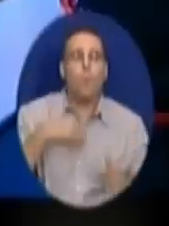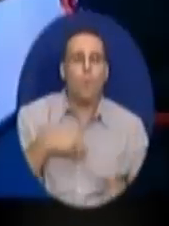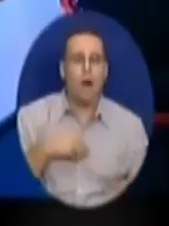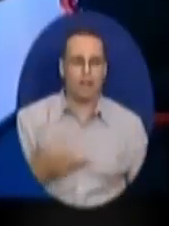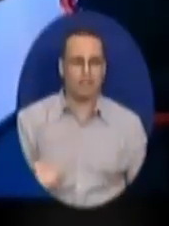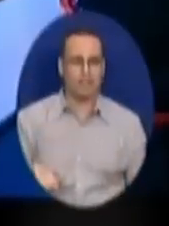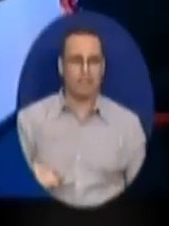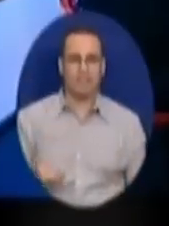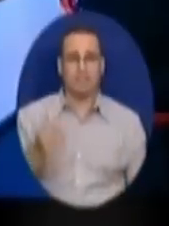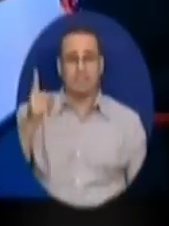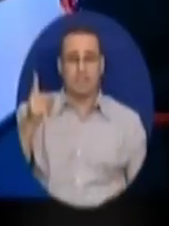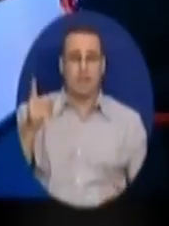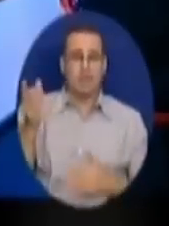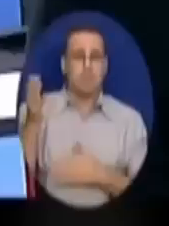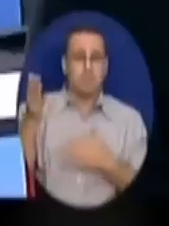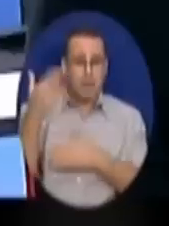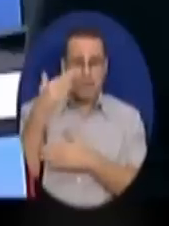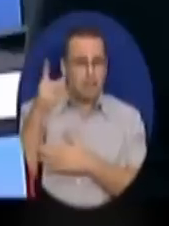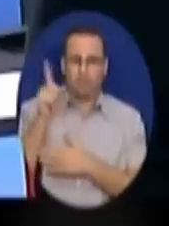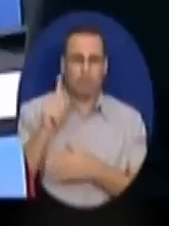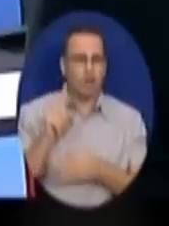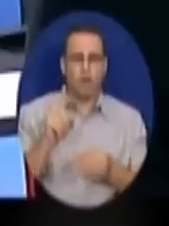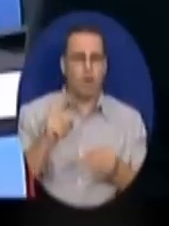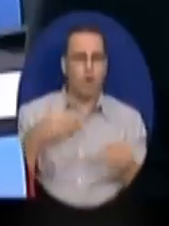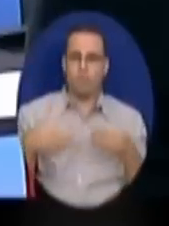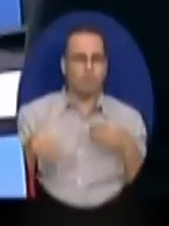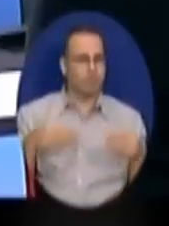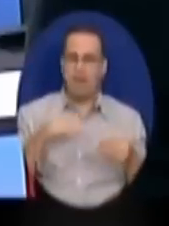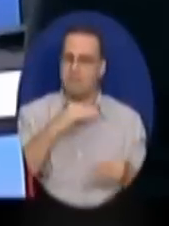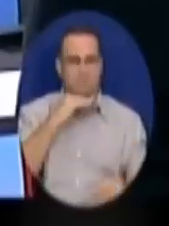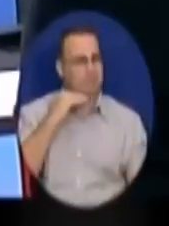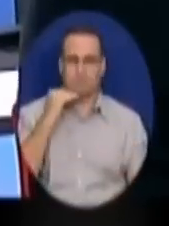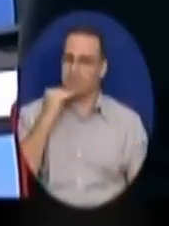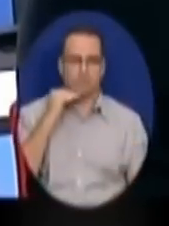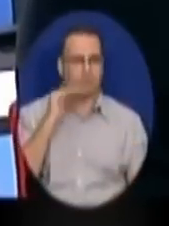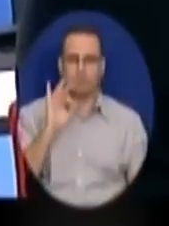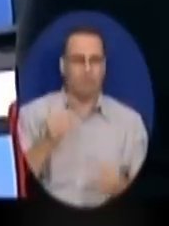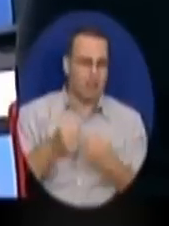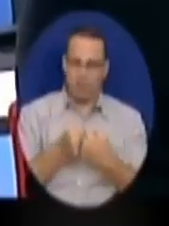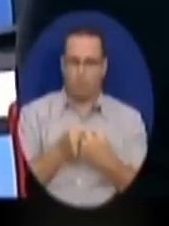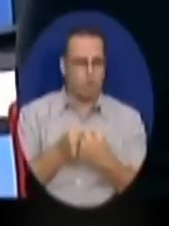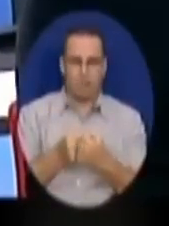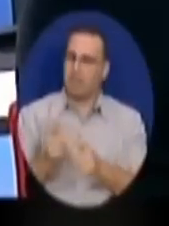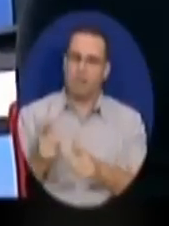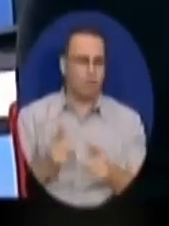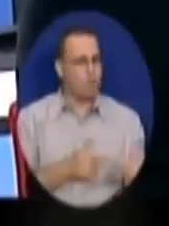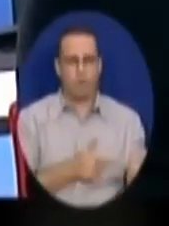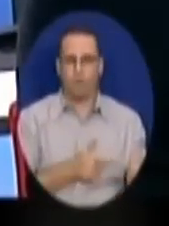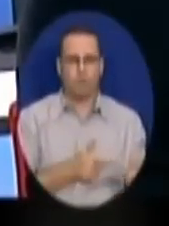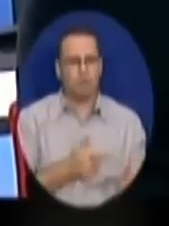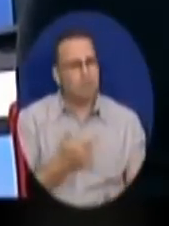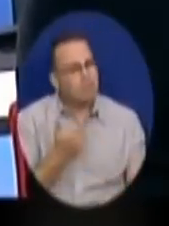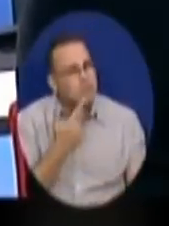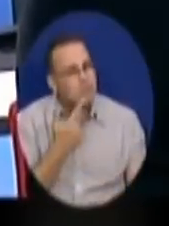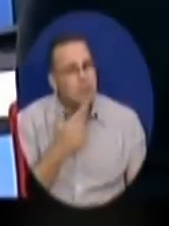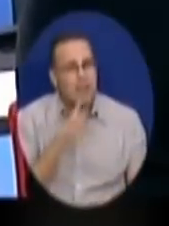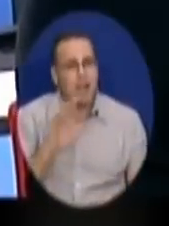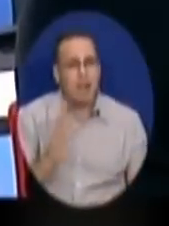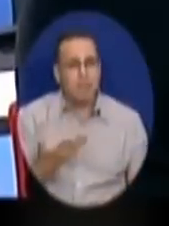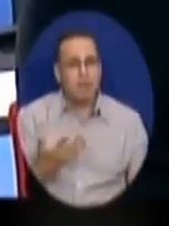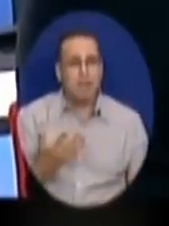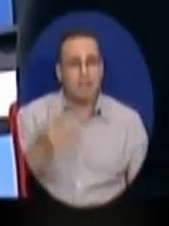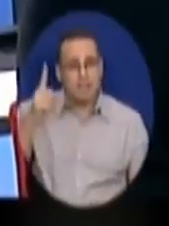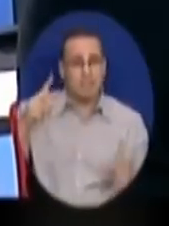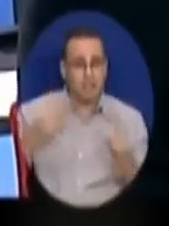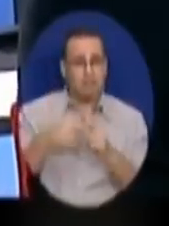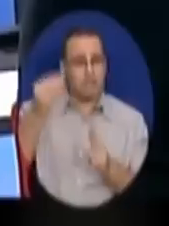לא גמישה מספיק כדאי להתמודד א עם העגל הטרור הזה כלומר כלומר היא צריכה